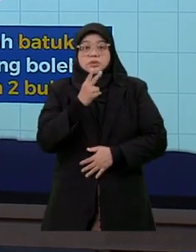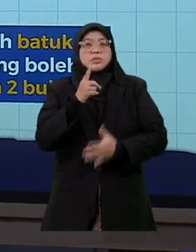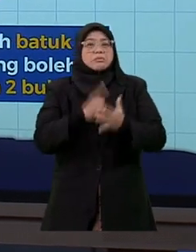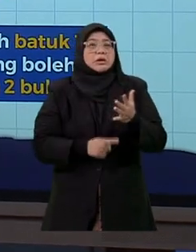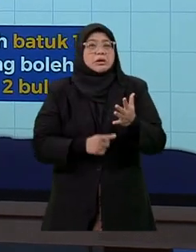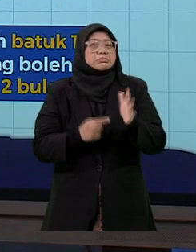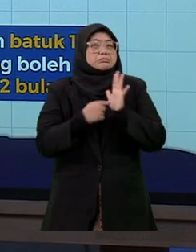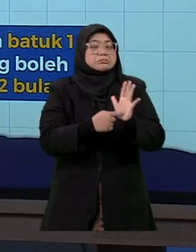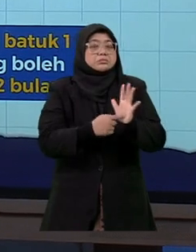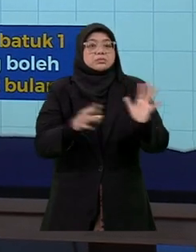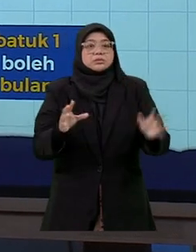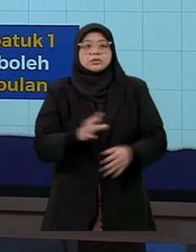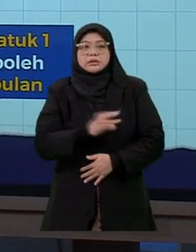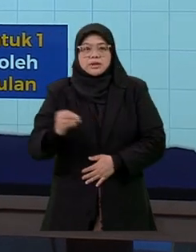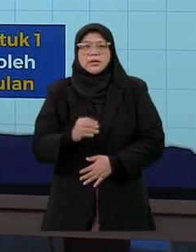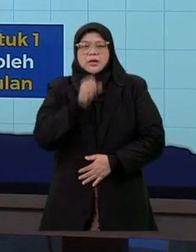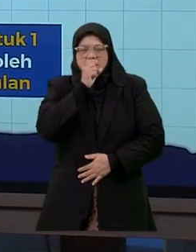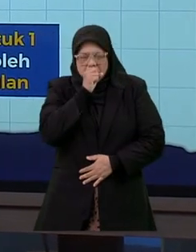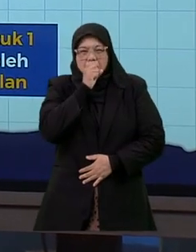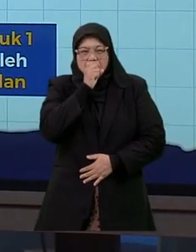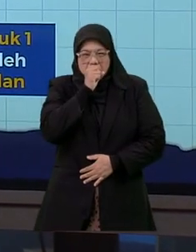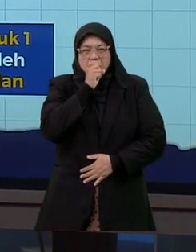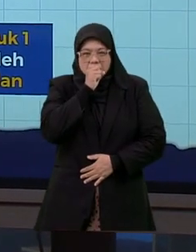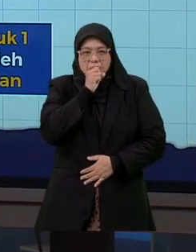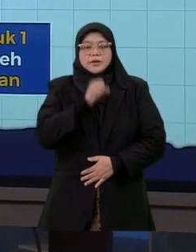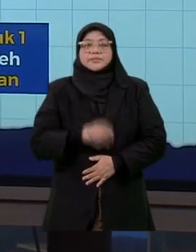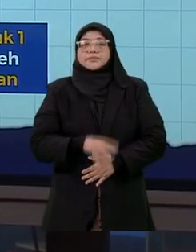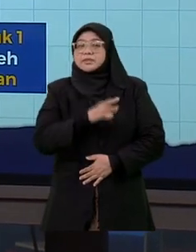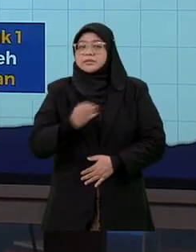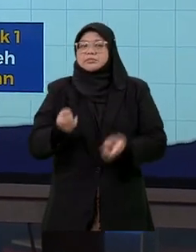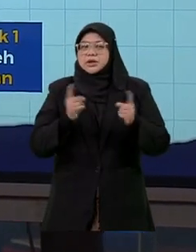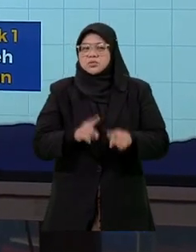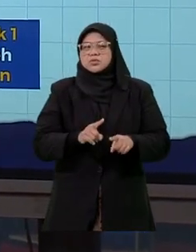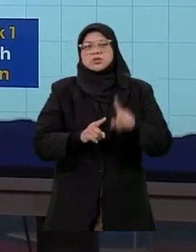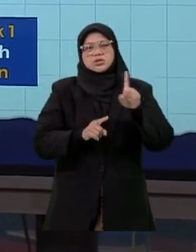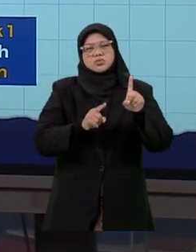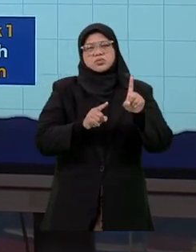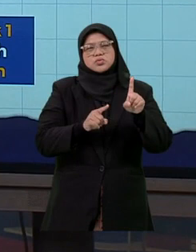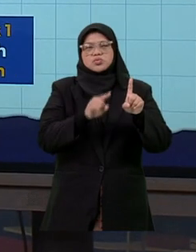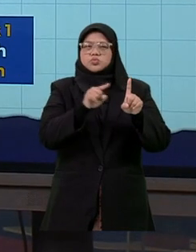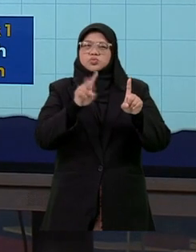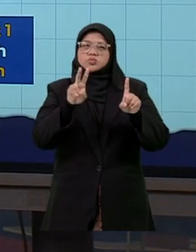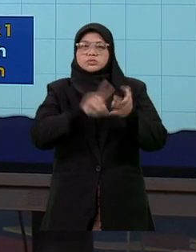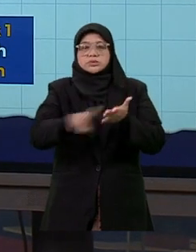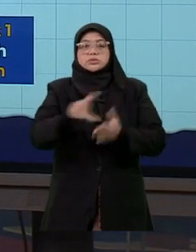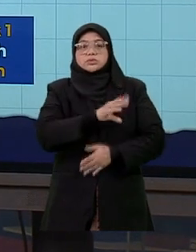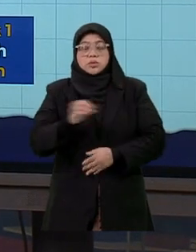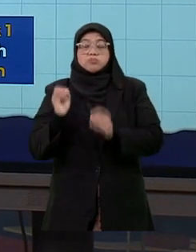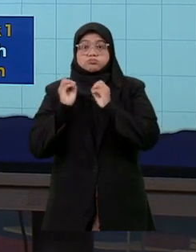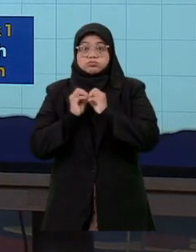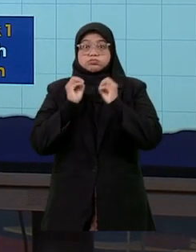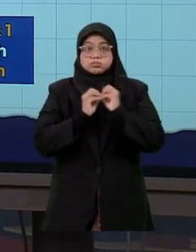pula, pertussis ini adalah batuk dan juga yang berlaku antara 1 hingga 2 minggu. Malah ianya boleh